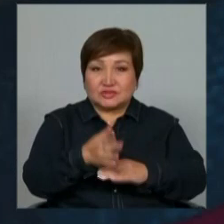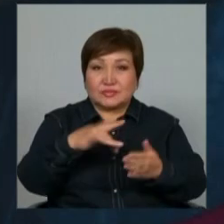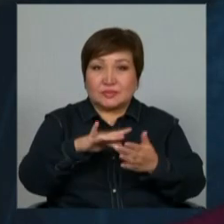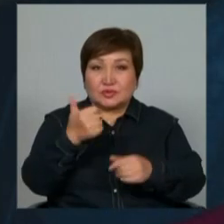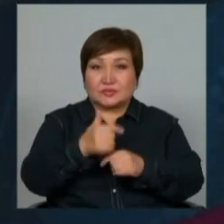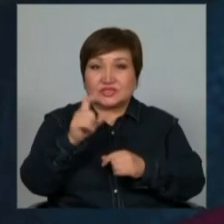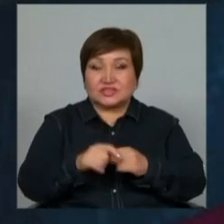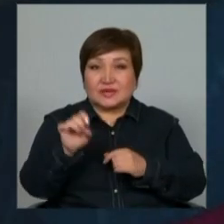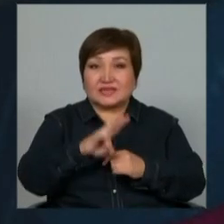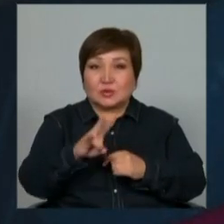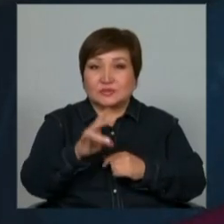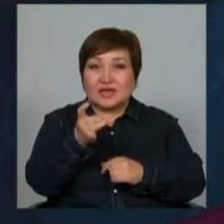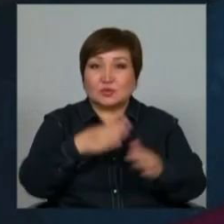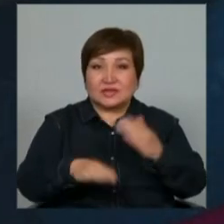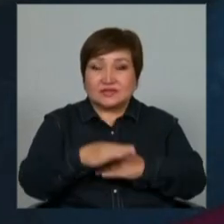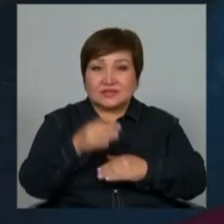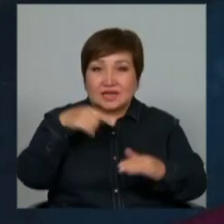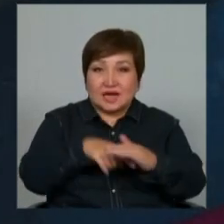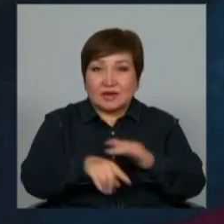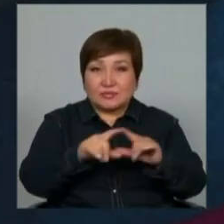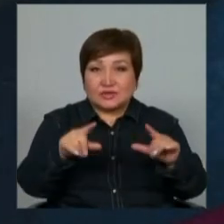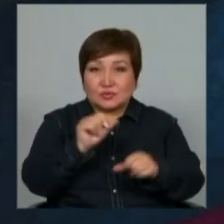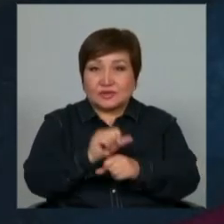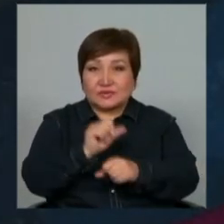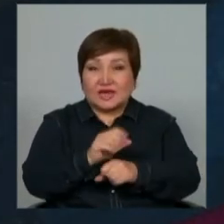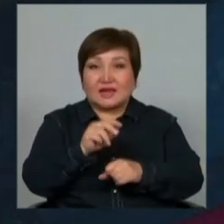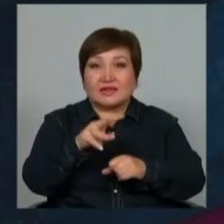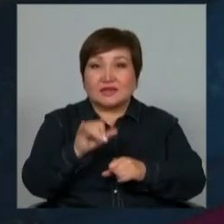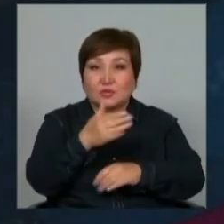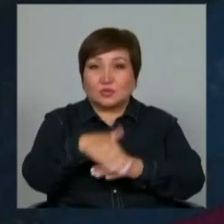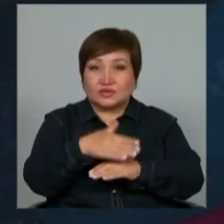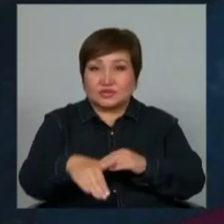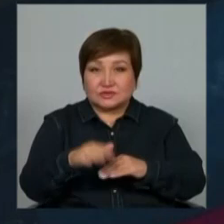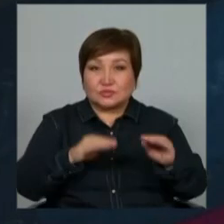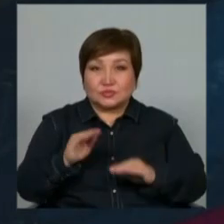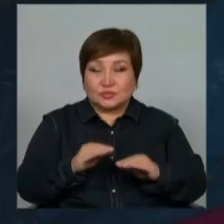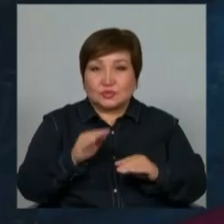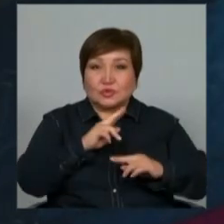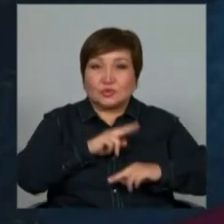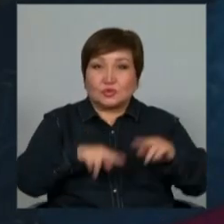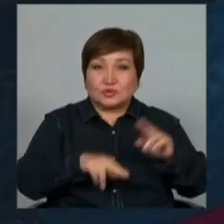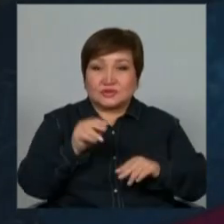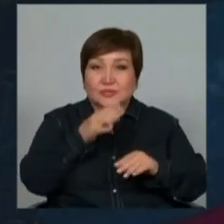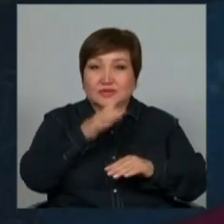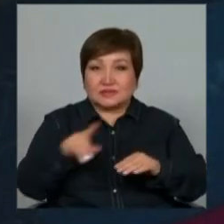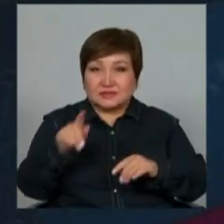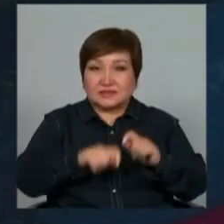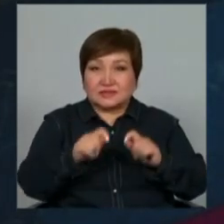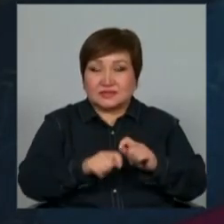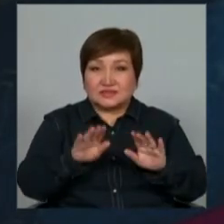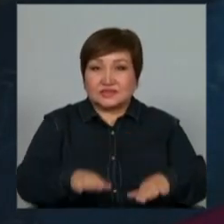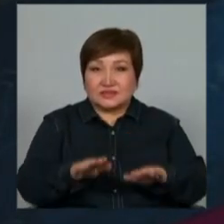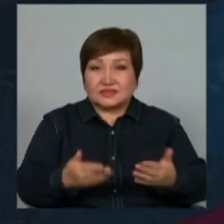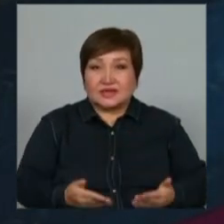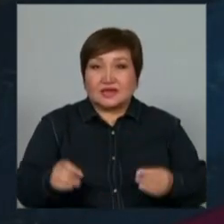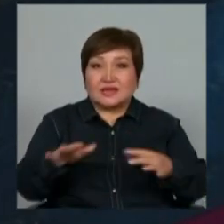Наурызбай ауданындағы метро бекеттерімен Алатау көшесін үңгілеудің құрылыс барысын тексерді. Одан бөлек жергілікті халықпен жүздесіп, салынып